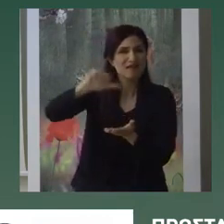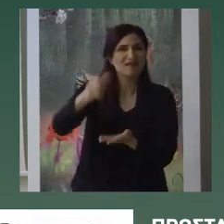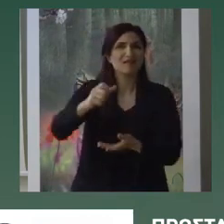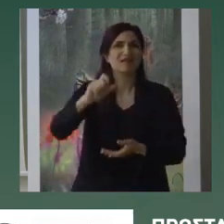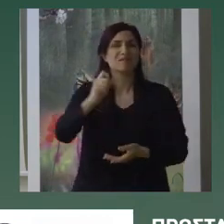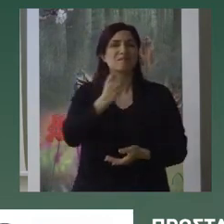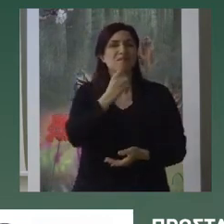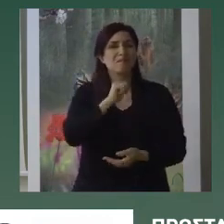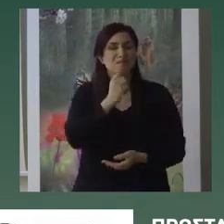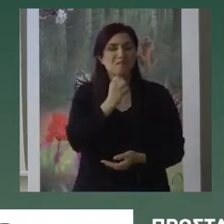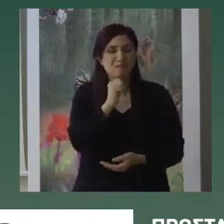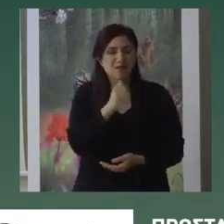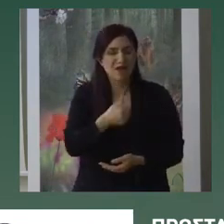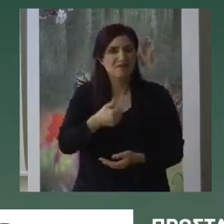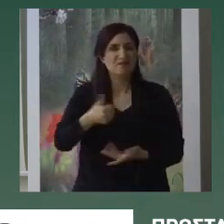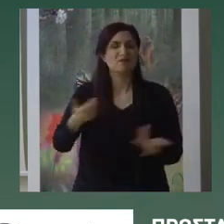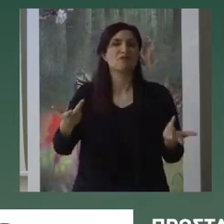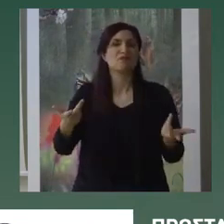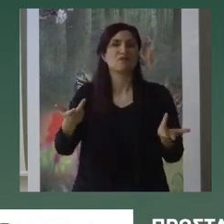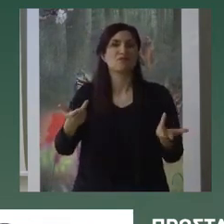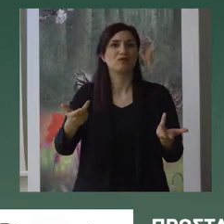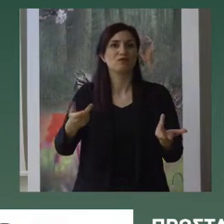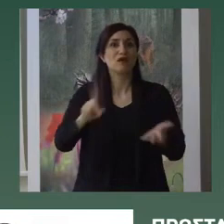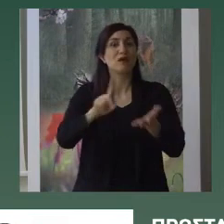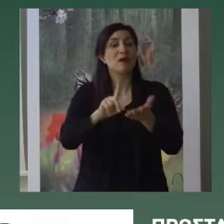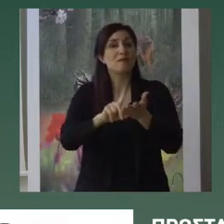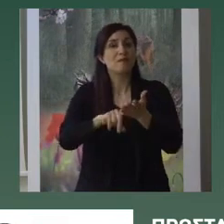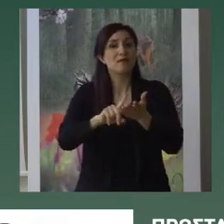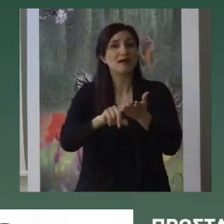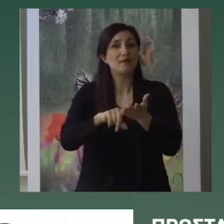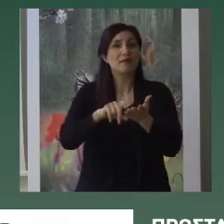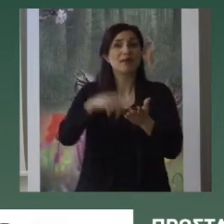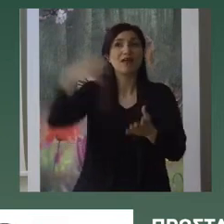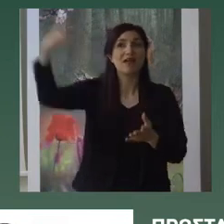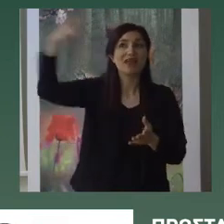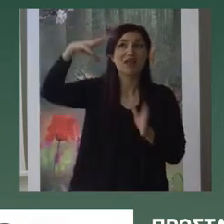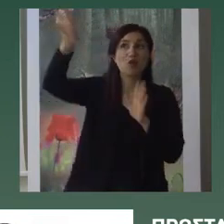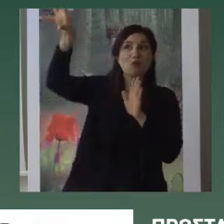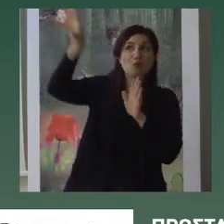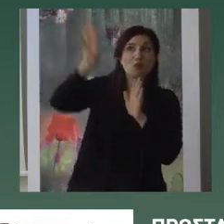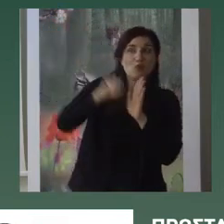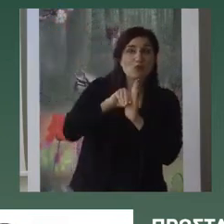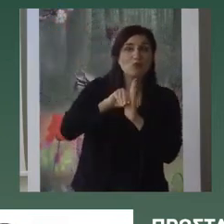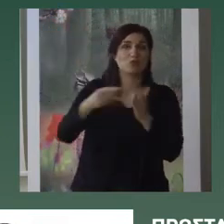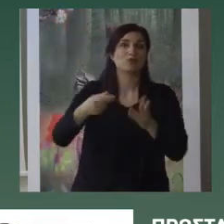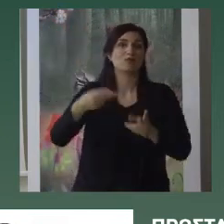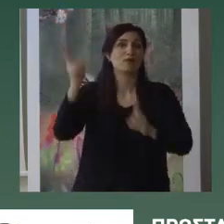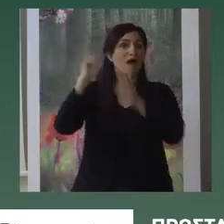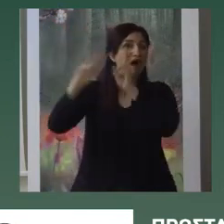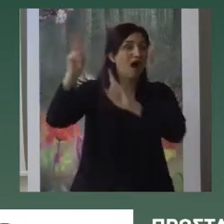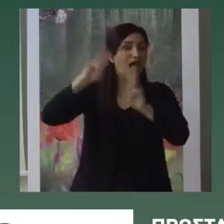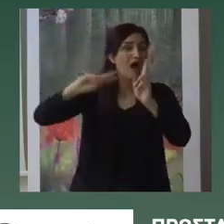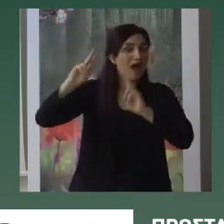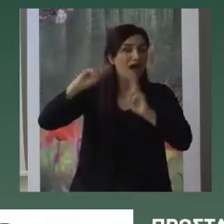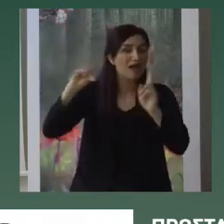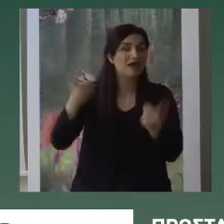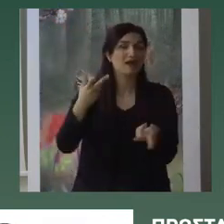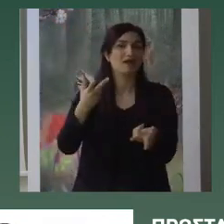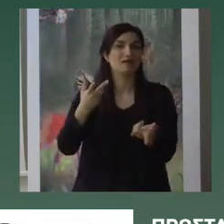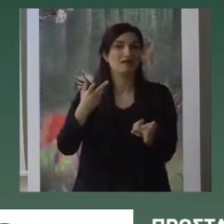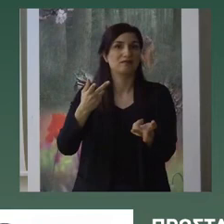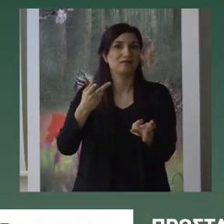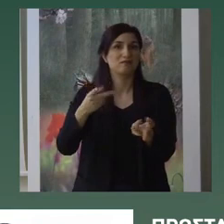οποία όμως θα πρέπει να έχει παραχθεί με τη σειρά της από ανανεώσιμες πηγές ενέργειας. Γιατί αν συνεχίζει και παράγεται κάπου αλλού με λιγνίτη και